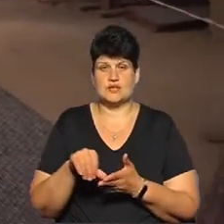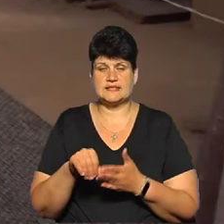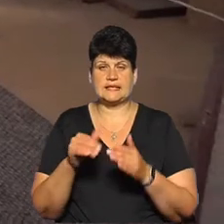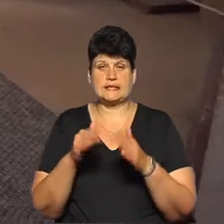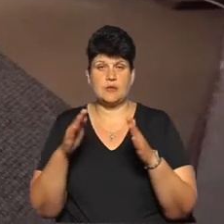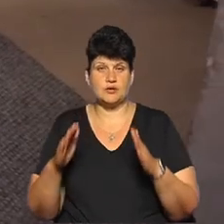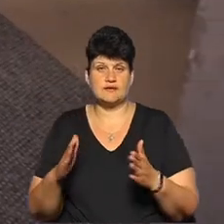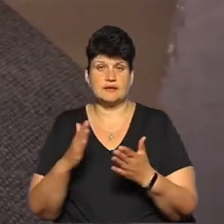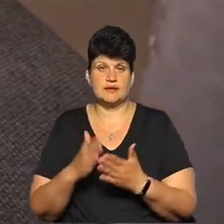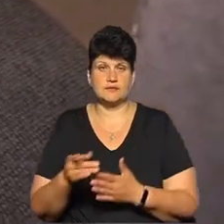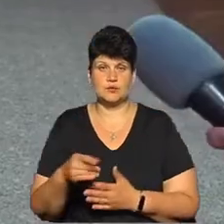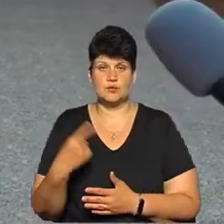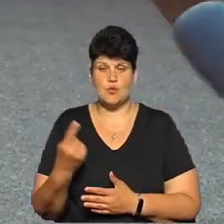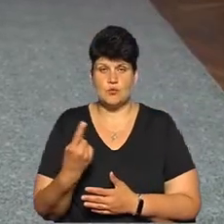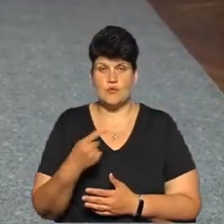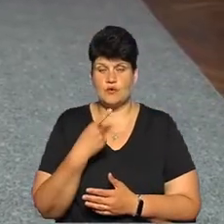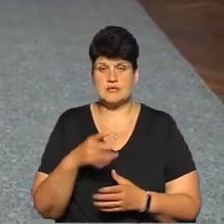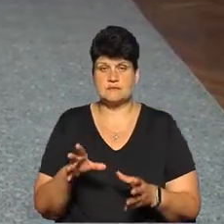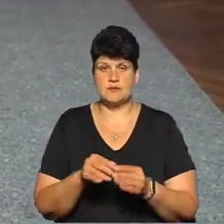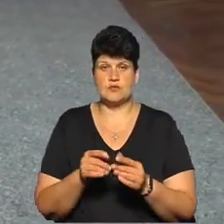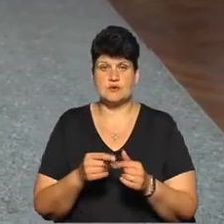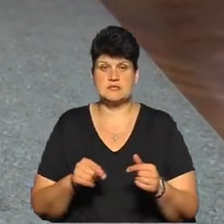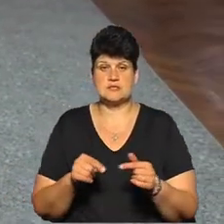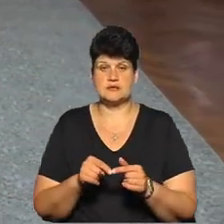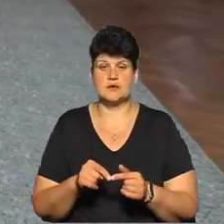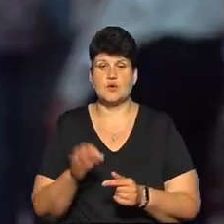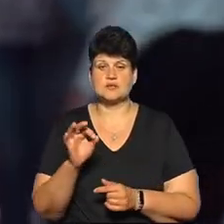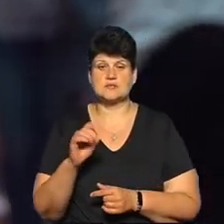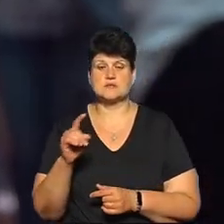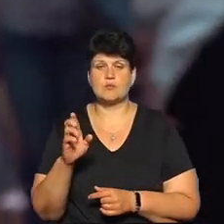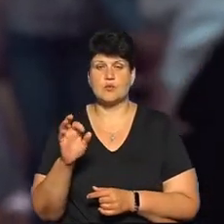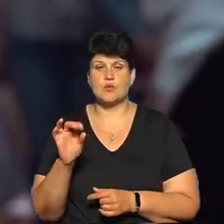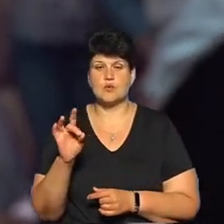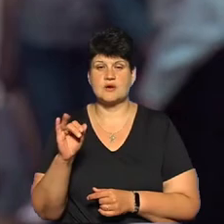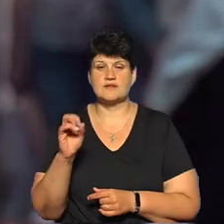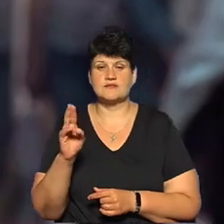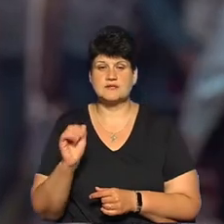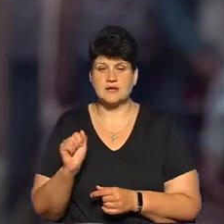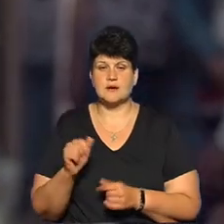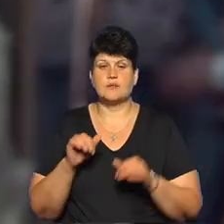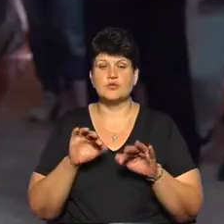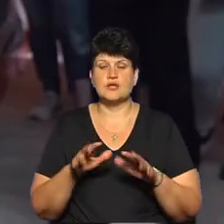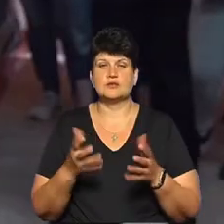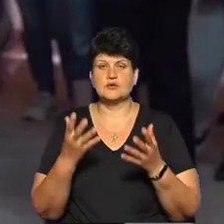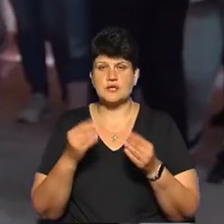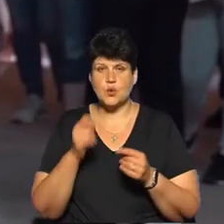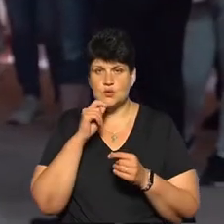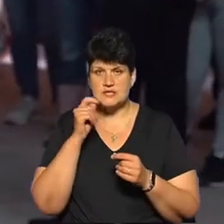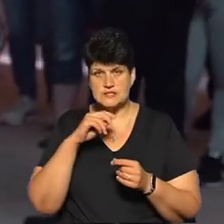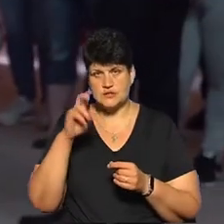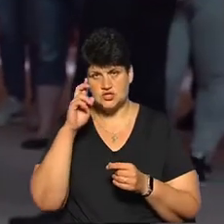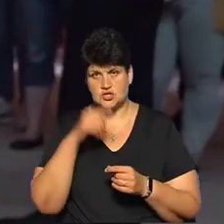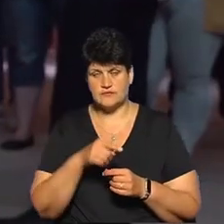проходять на Тернопільщині, каже співорганізаторка Оксана Зборівська. Подію приурочили до Дня Української Державності. До нас